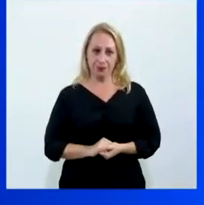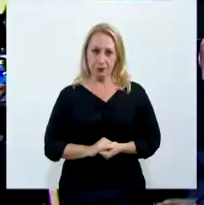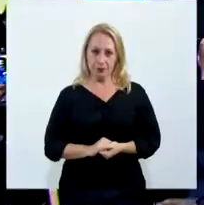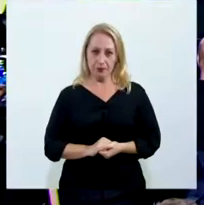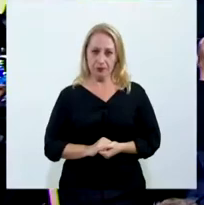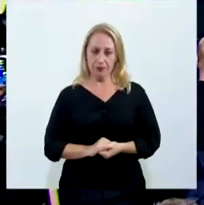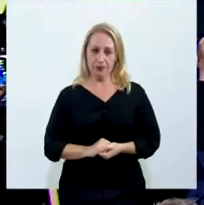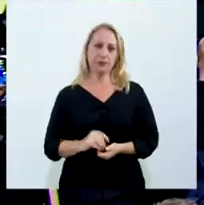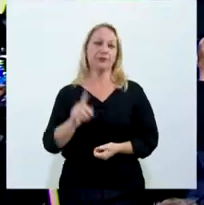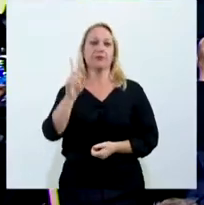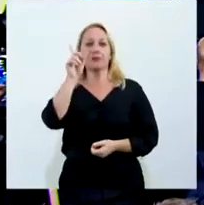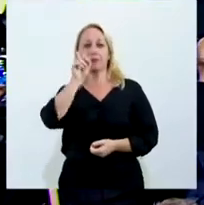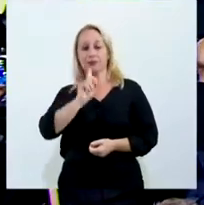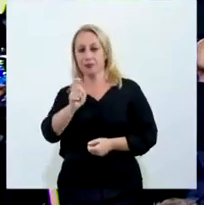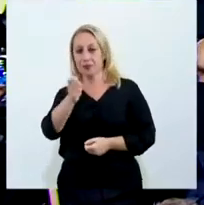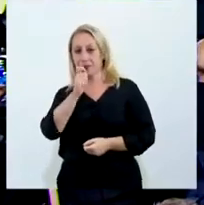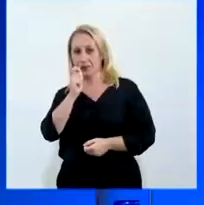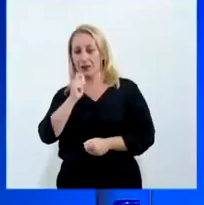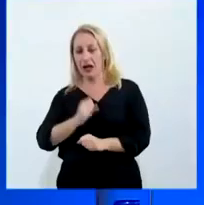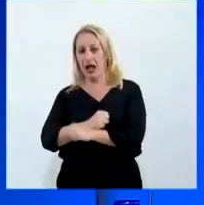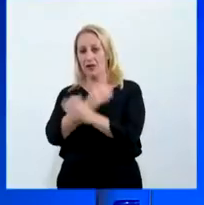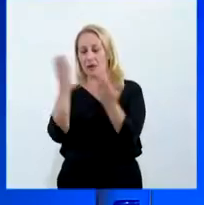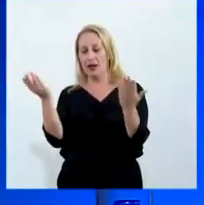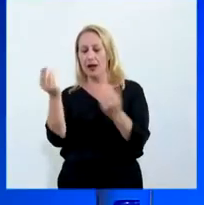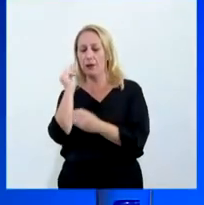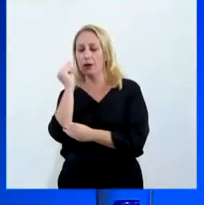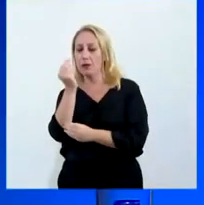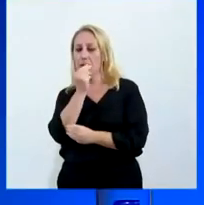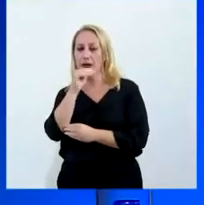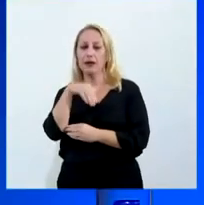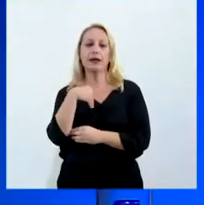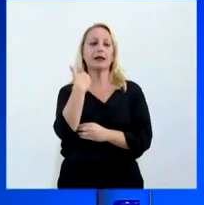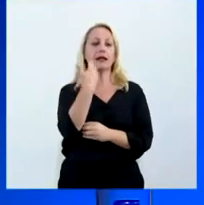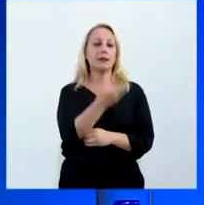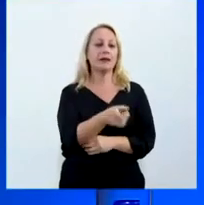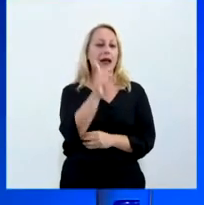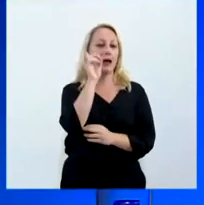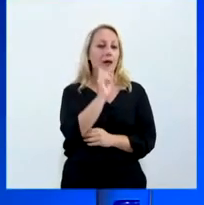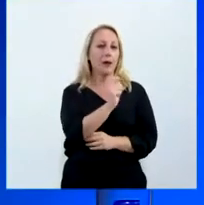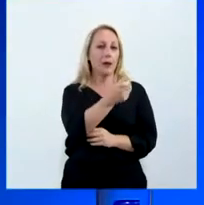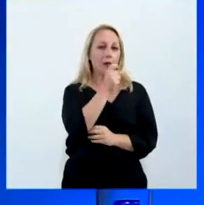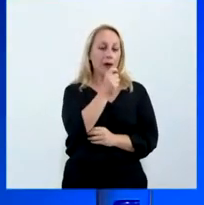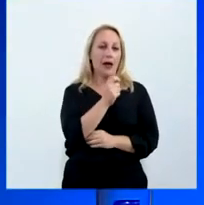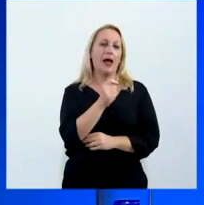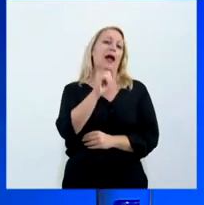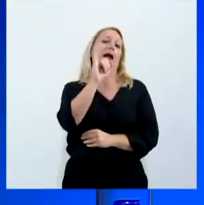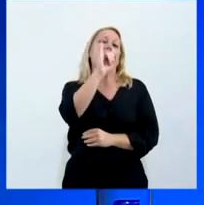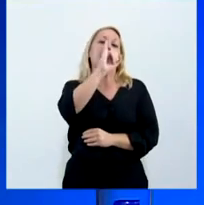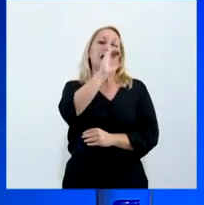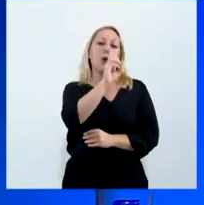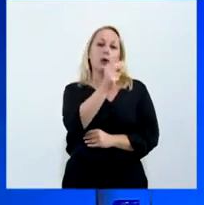Η Πέννη Αβραμίδη από την εφημερίδα Απογευματινή, και να ετοιμάζεται η Νατάσα Τραγωστή από το Ionian TV.